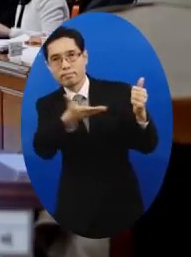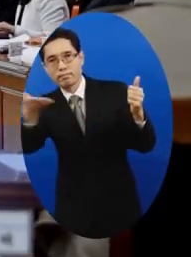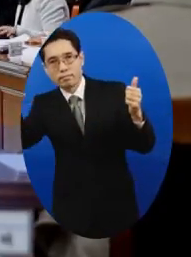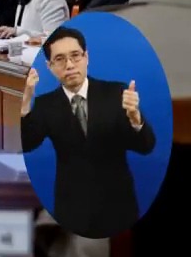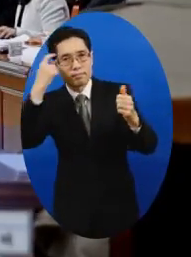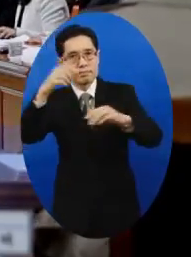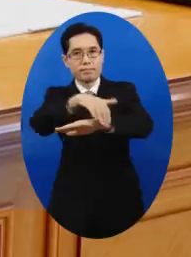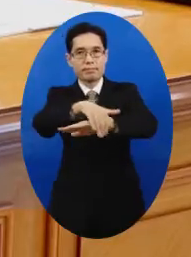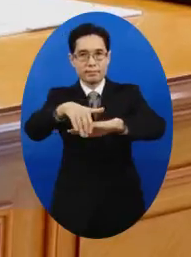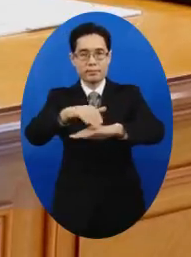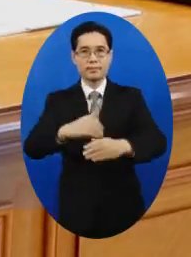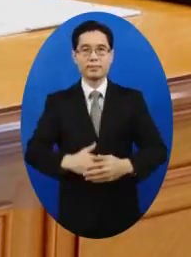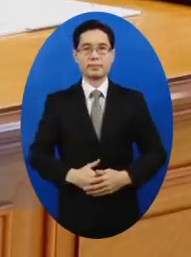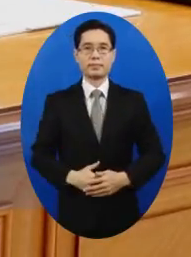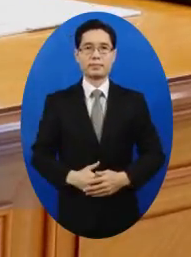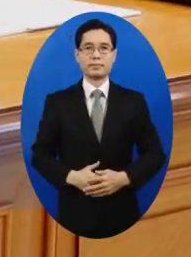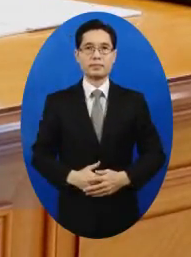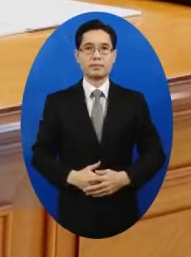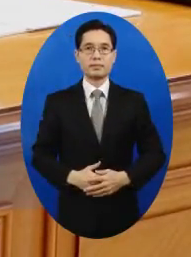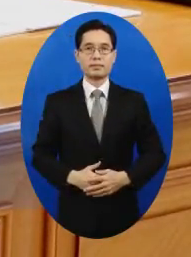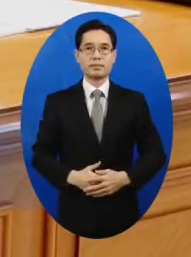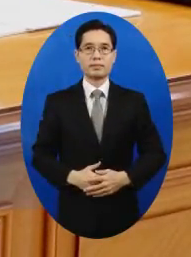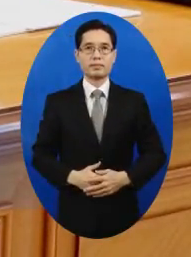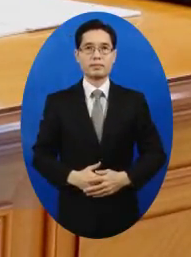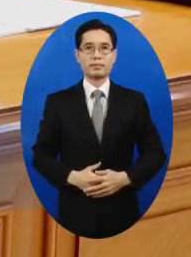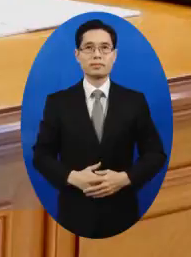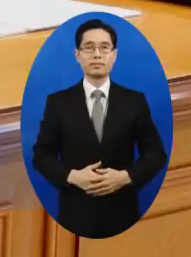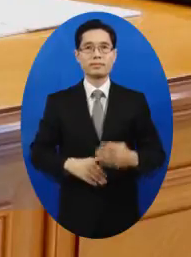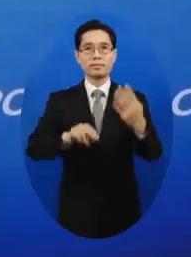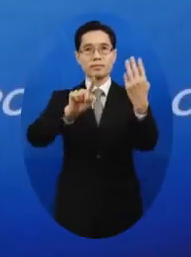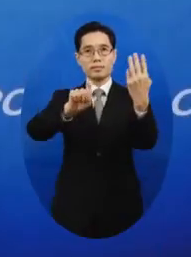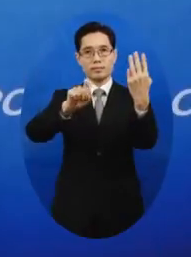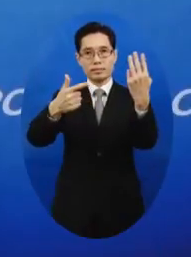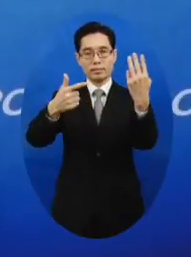학교 모델로 자리매김할 수 있도록 해 나갈 예정입니다